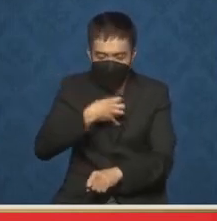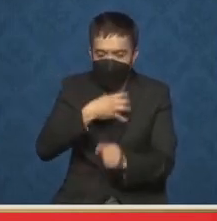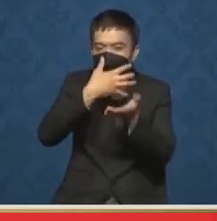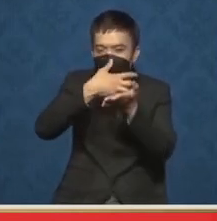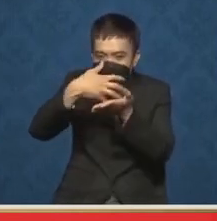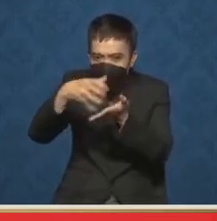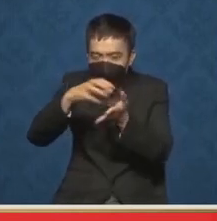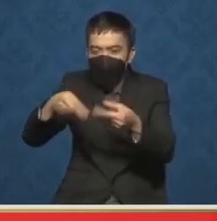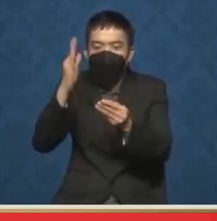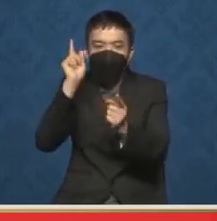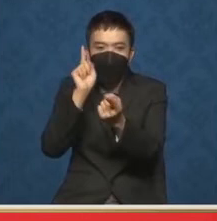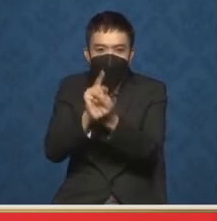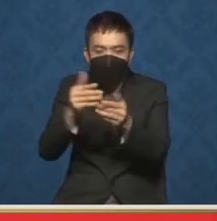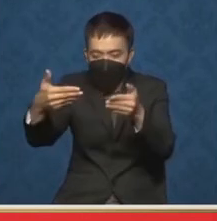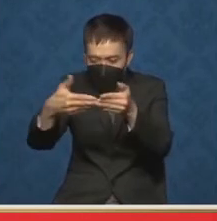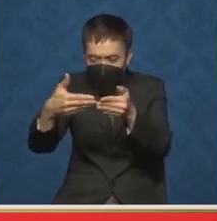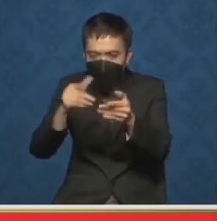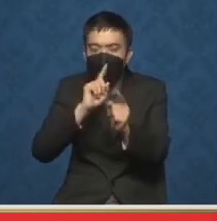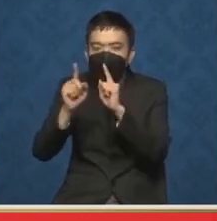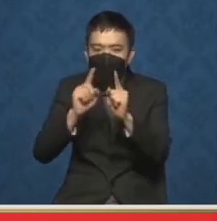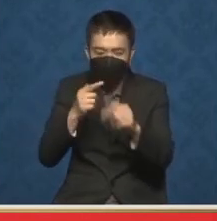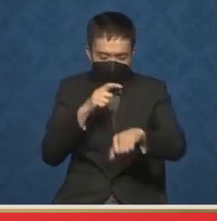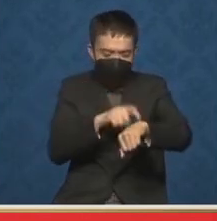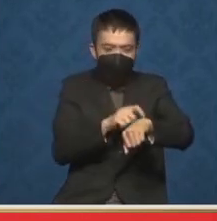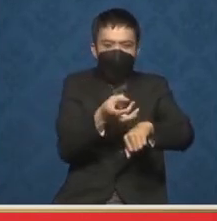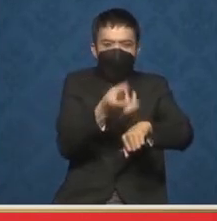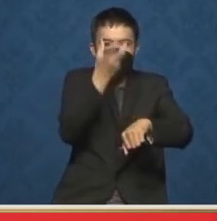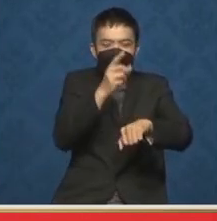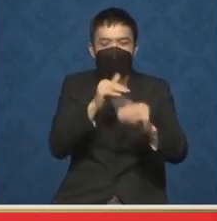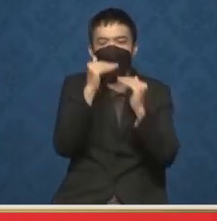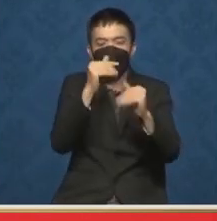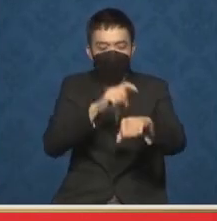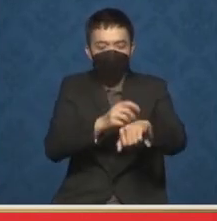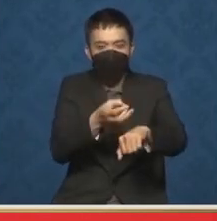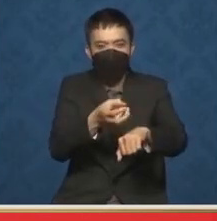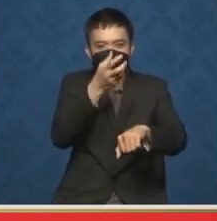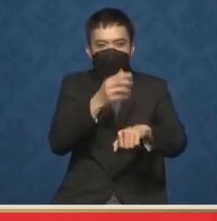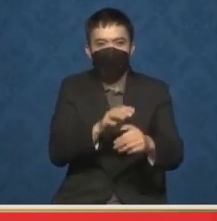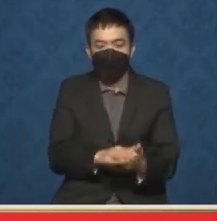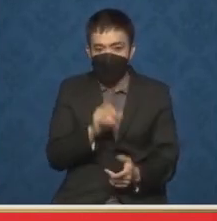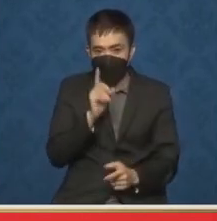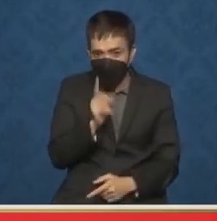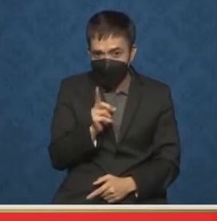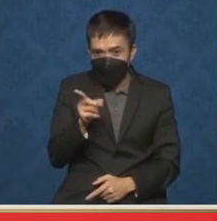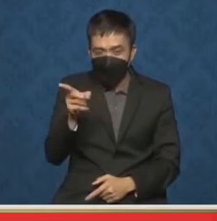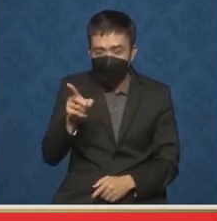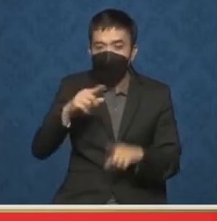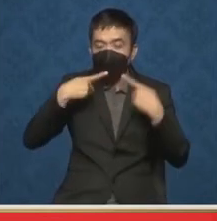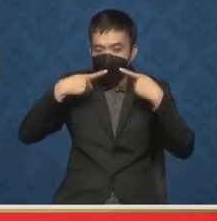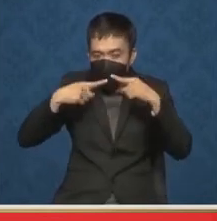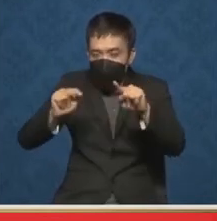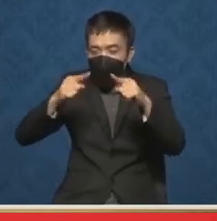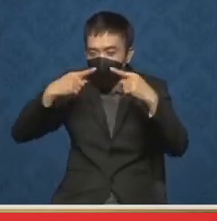านที่เช่นนี้ก็คงพูดได้เพีงช่วเวาที่จำกดนี่กไมได้ปรงไห่เดีวนะฮะที่ตอบ